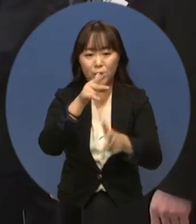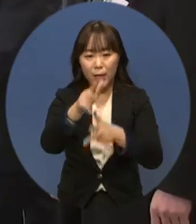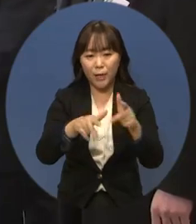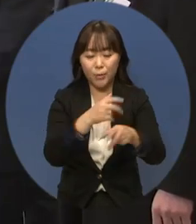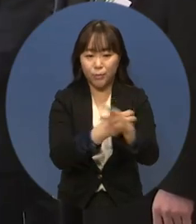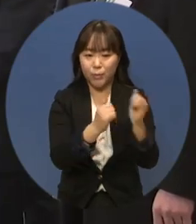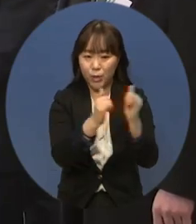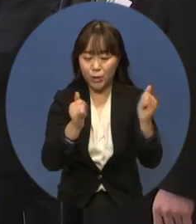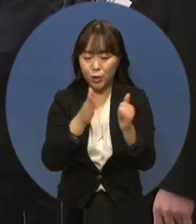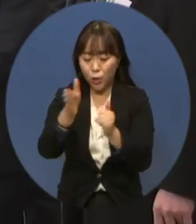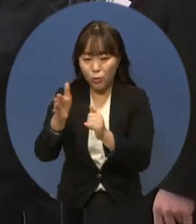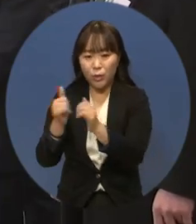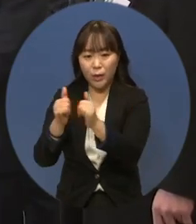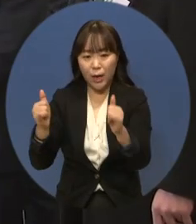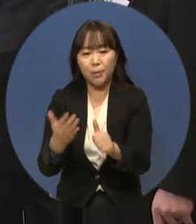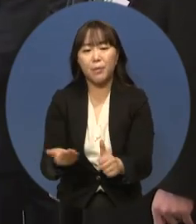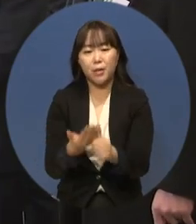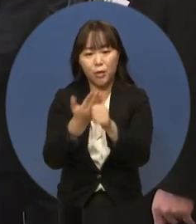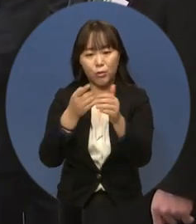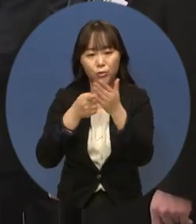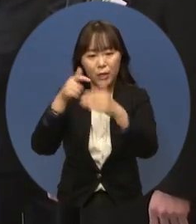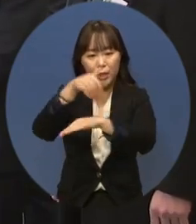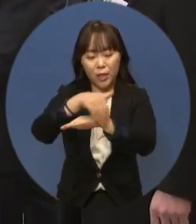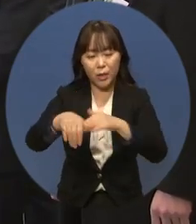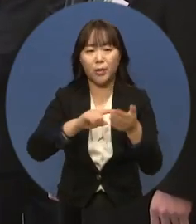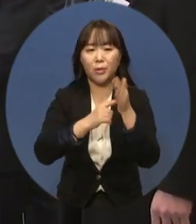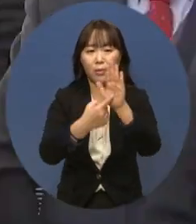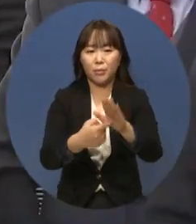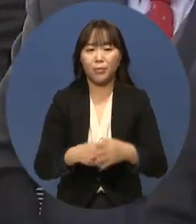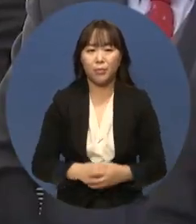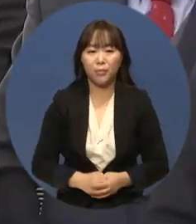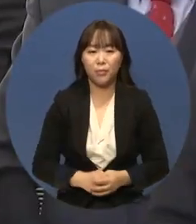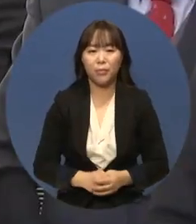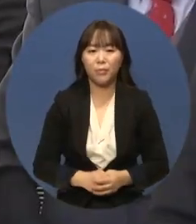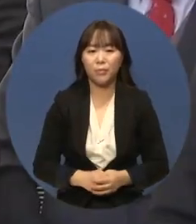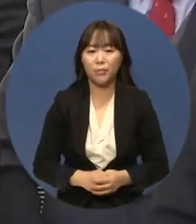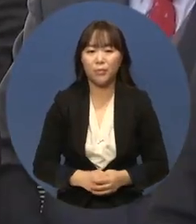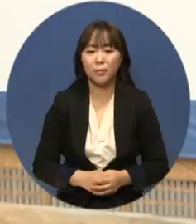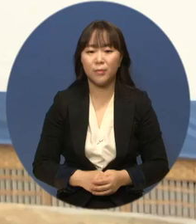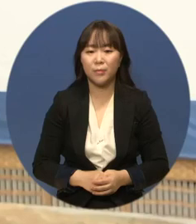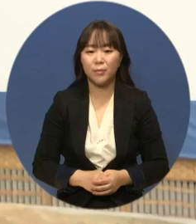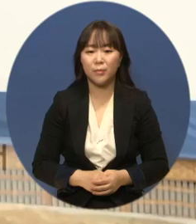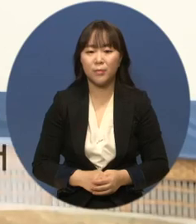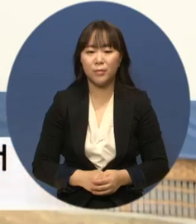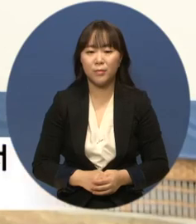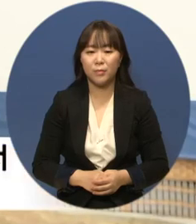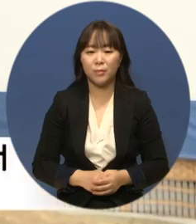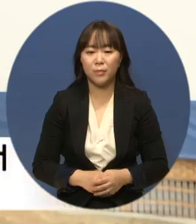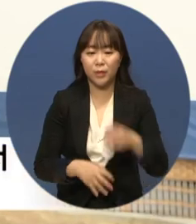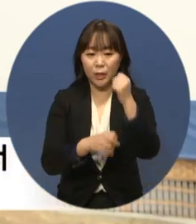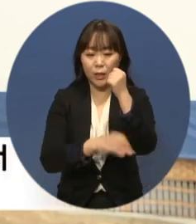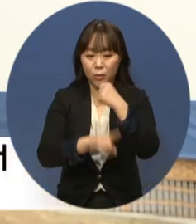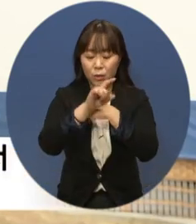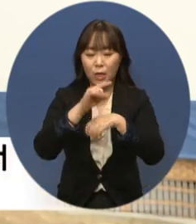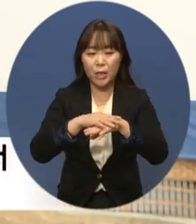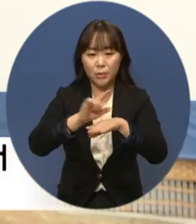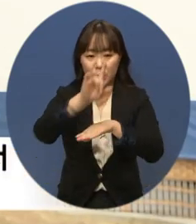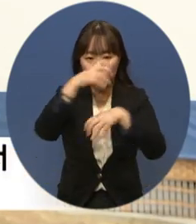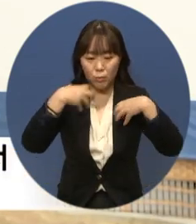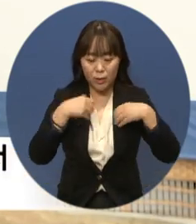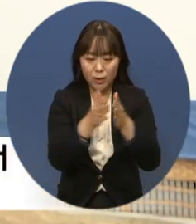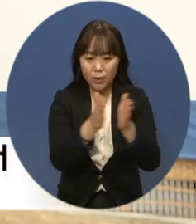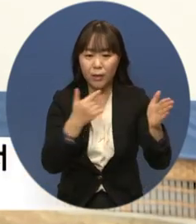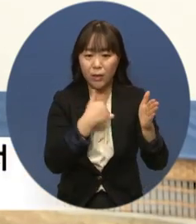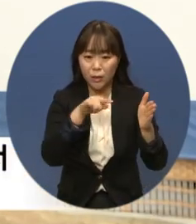전문 연구 인력의 육성도 추진할 계획이라고 발표했습니다 기초 다 지던 7에서 시작했던